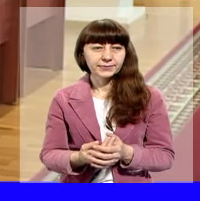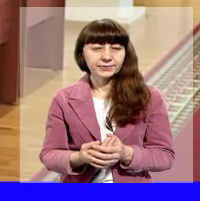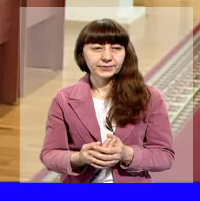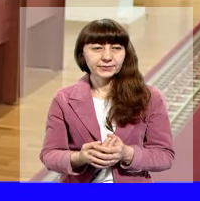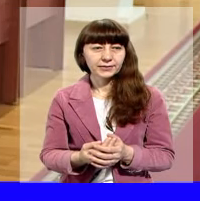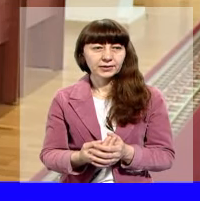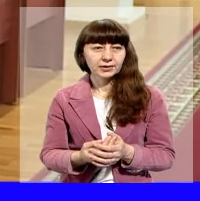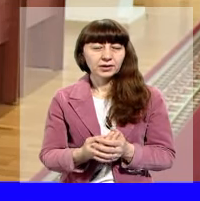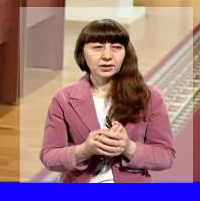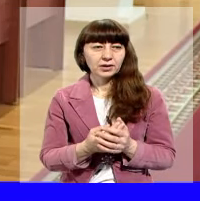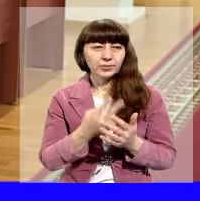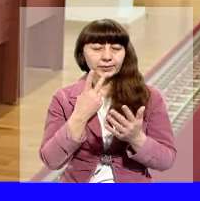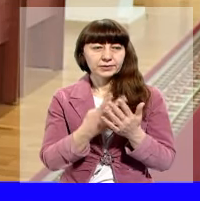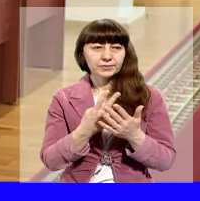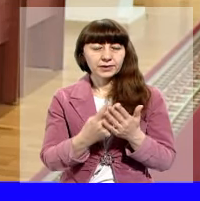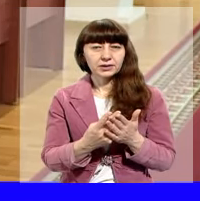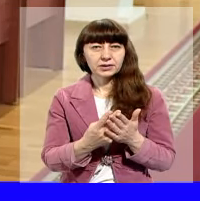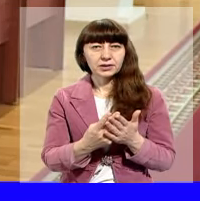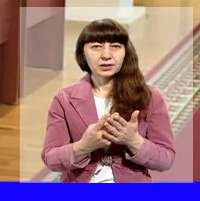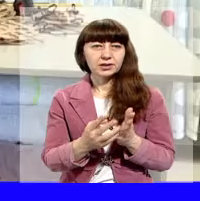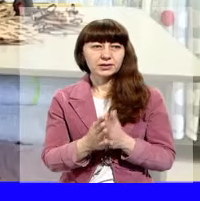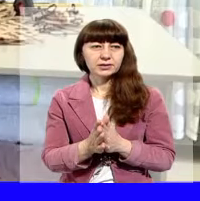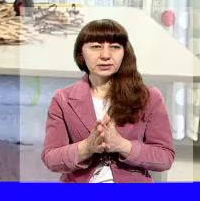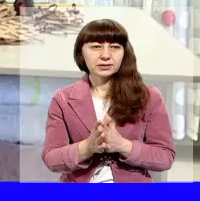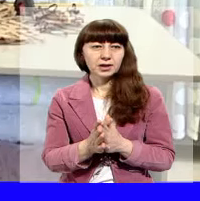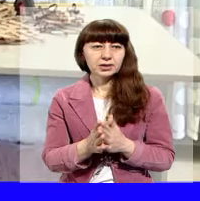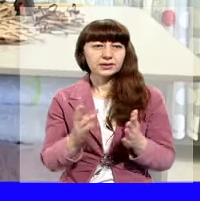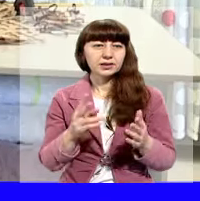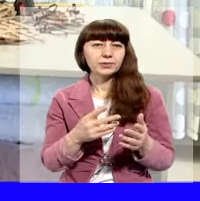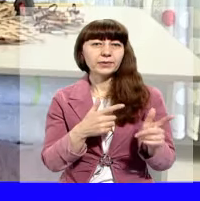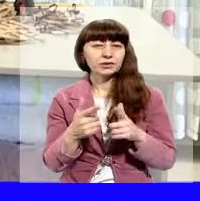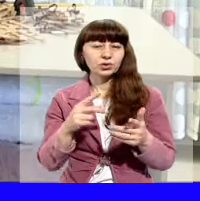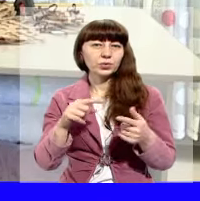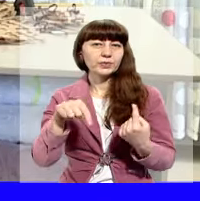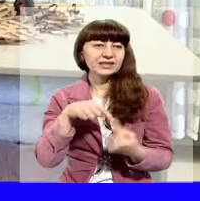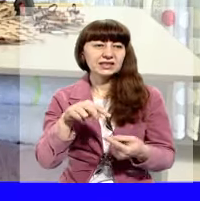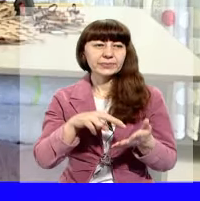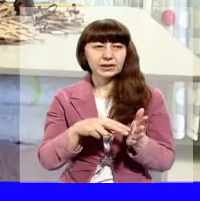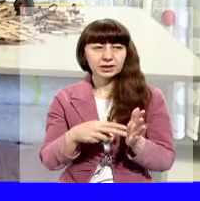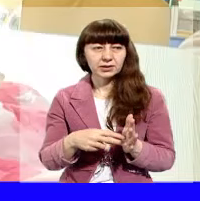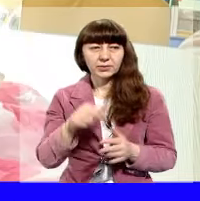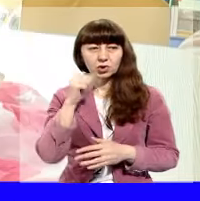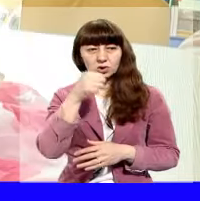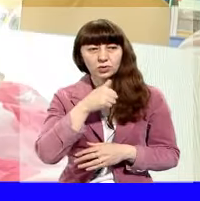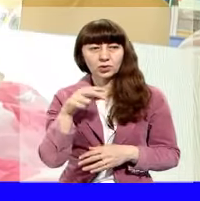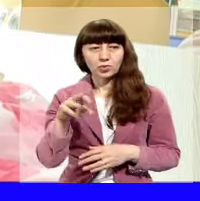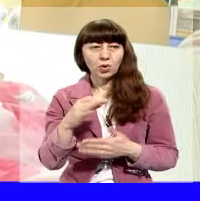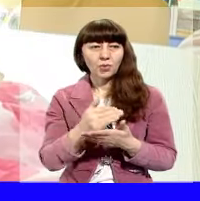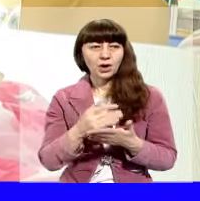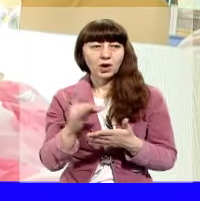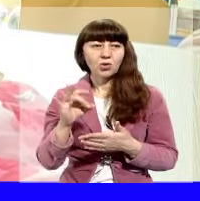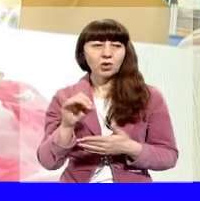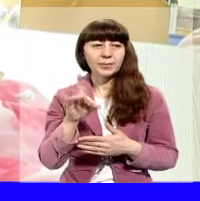248 миллион теңге кредиттер сомасына 7 кепілдік мақұлданды. Былтыр ауыл аманаты бағдарламасы бойынша жас кәсіпкерлерге